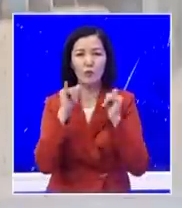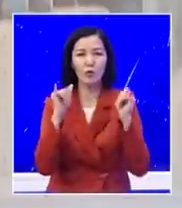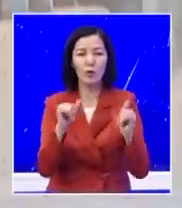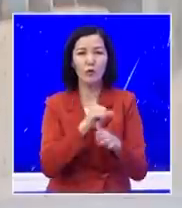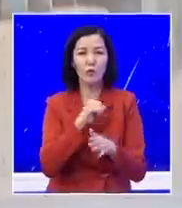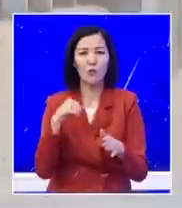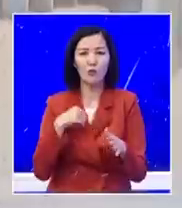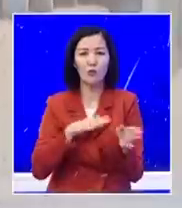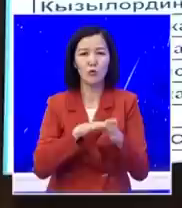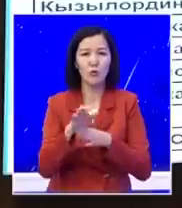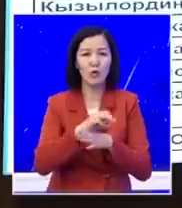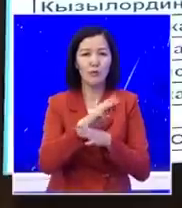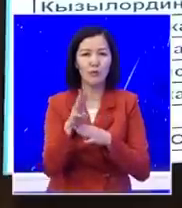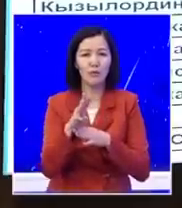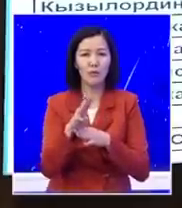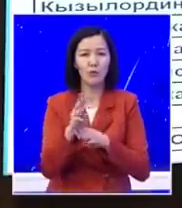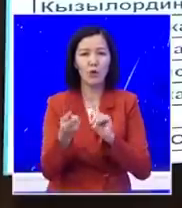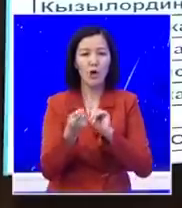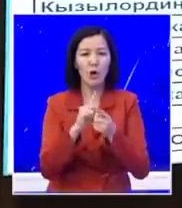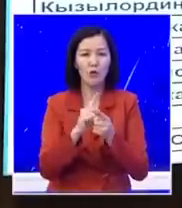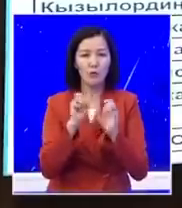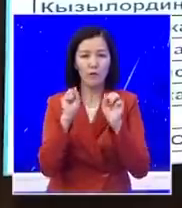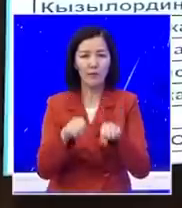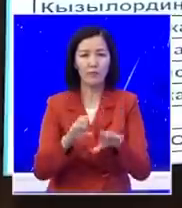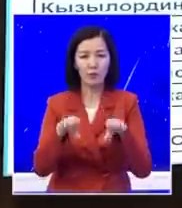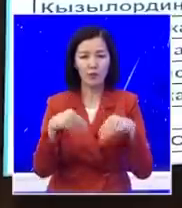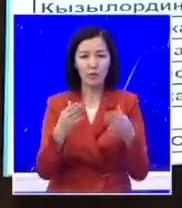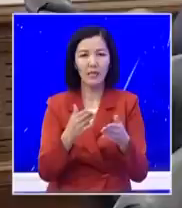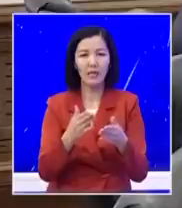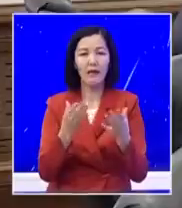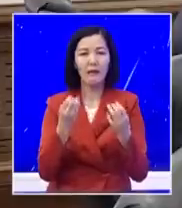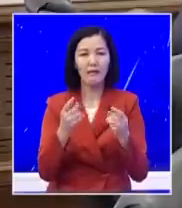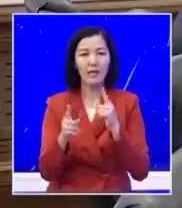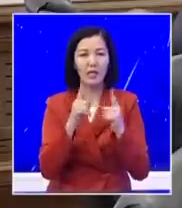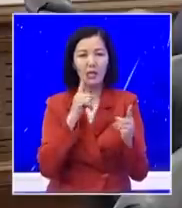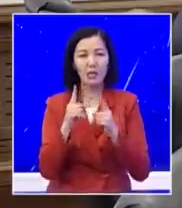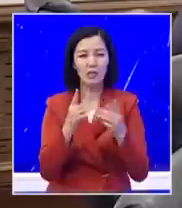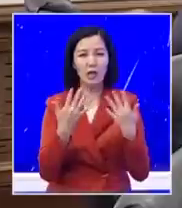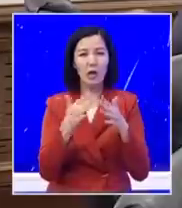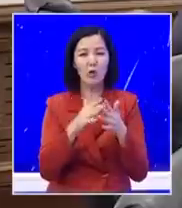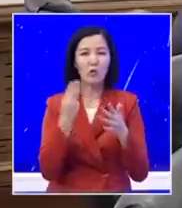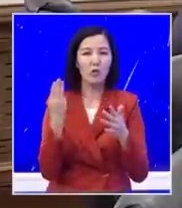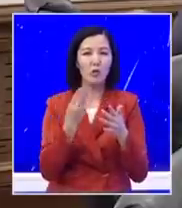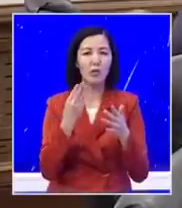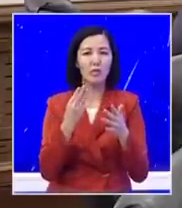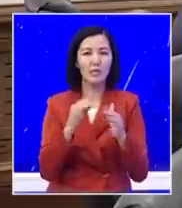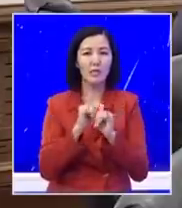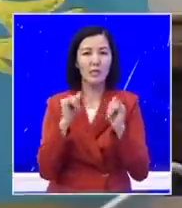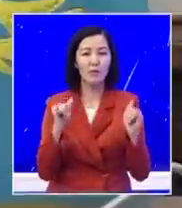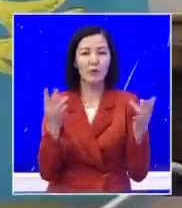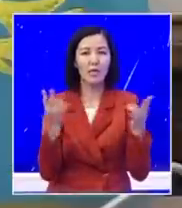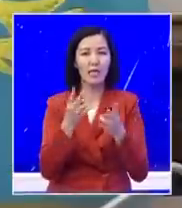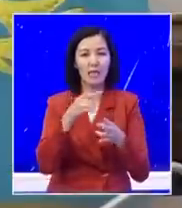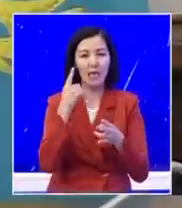есебінен өзін-өзі толық қамтамасыз етуге көшуге мүмкіндік береді. Мұнан бөлек жиында елдегі ауыл шаруашылықты барынша